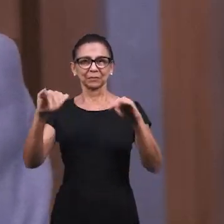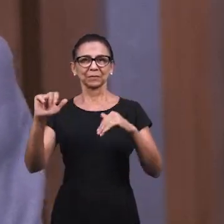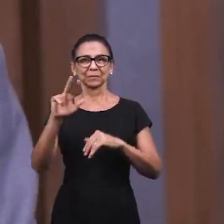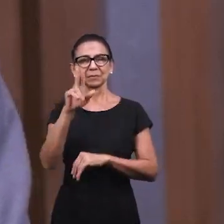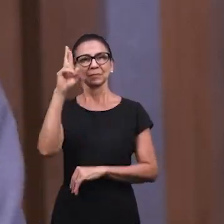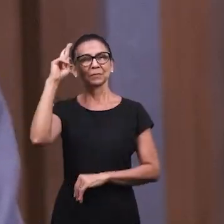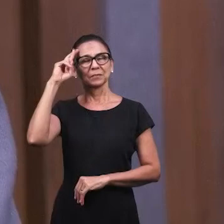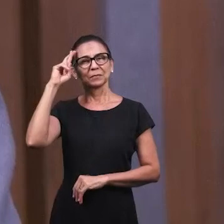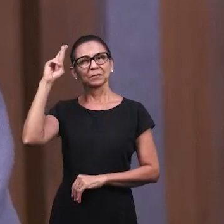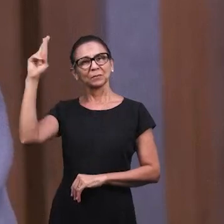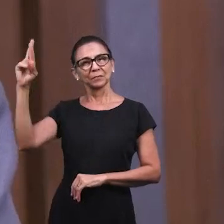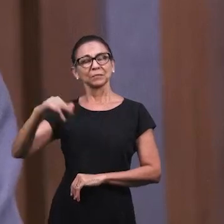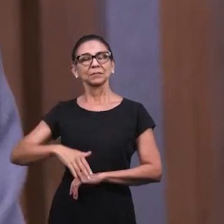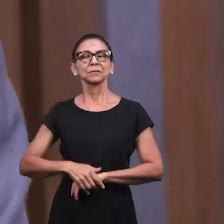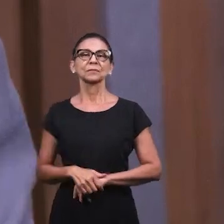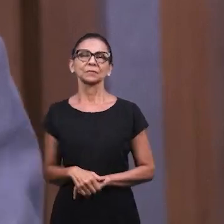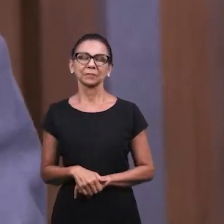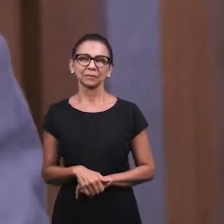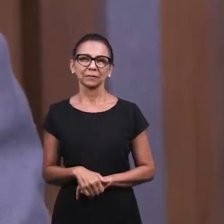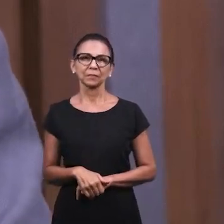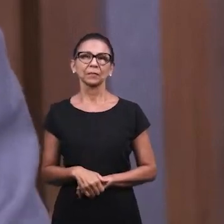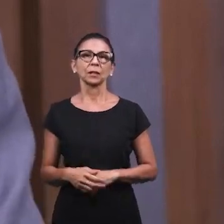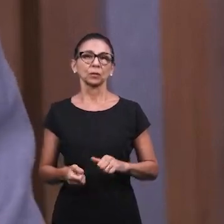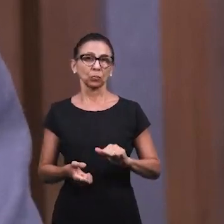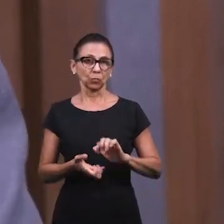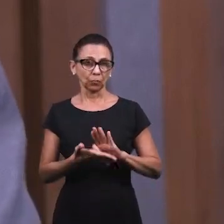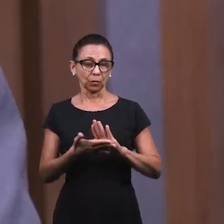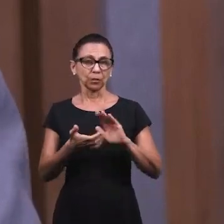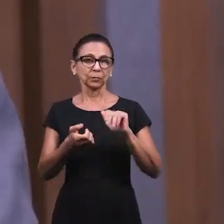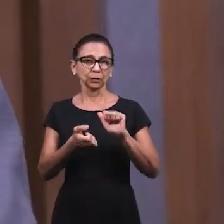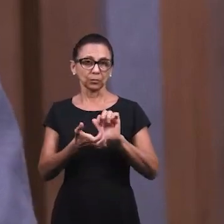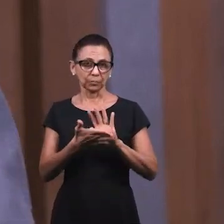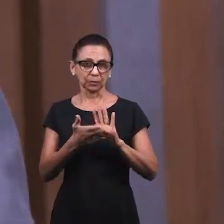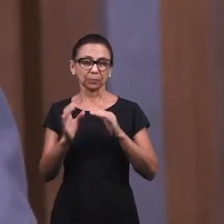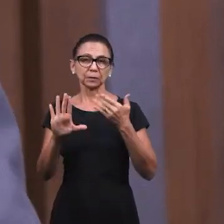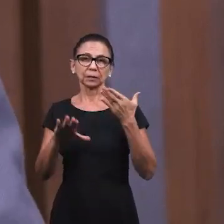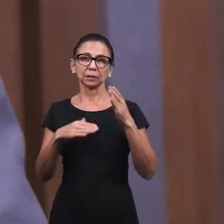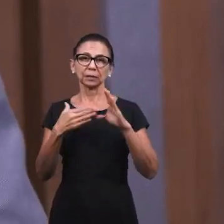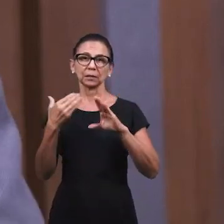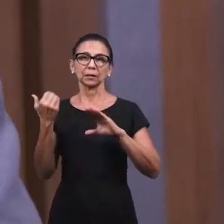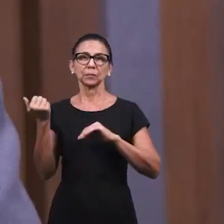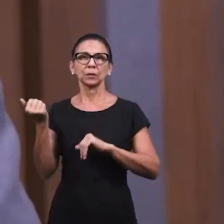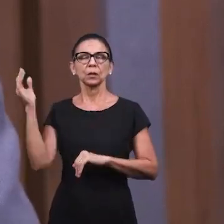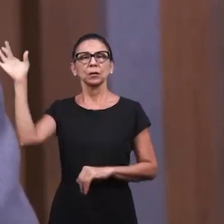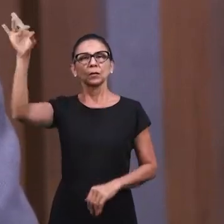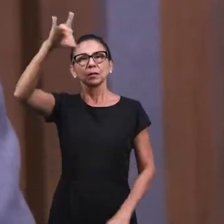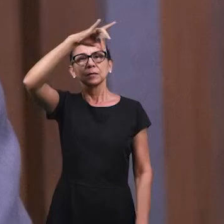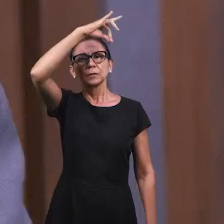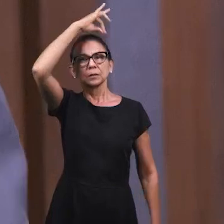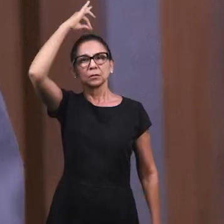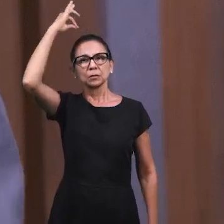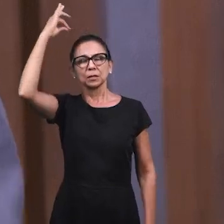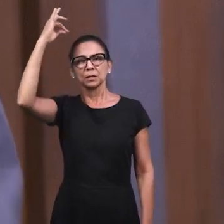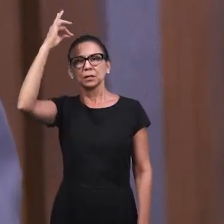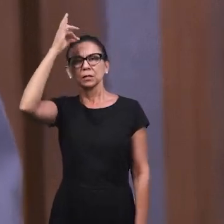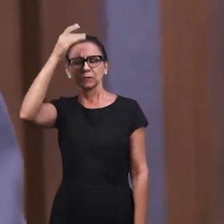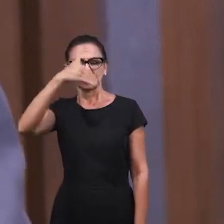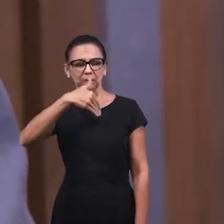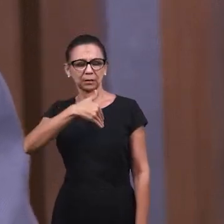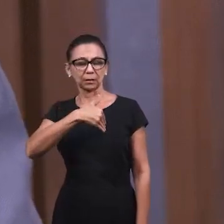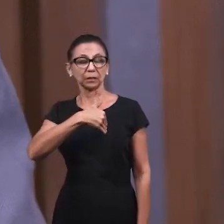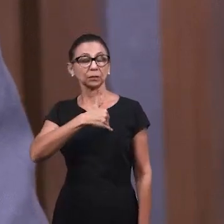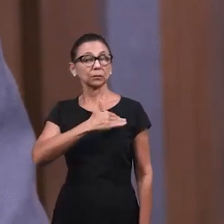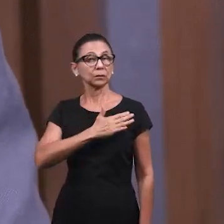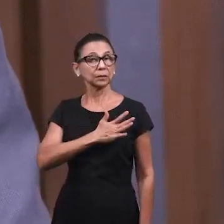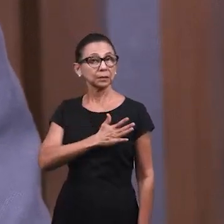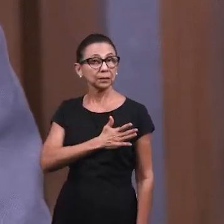Gloire à Jésus, loué soit le nom du Seigneur. Comme nous avons dit, à la mesure que nous chantons les louanges, l'Esprit de Dieu trouve place dans